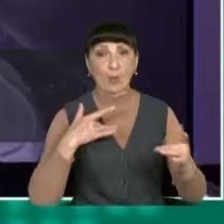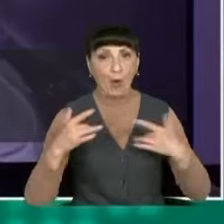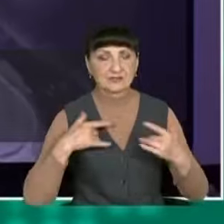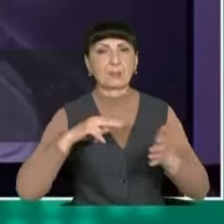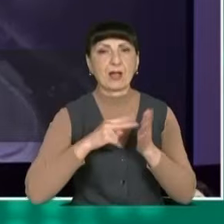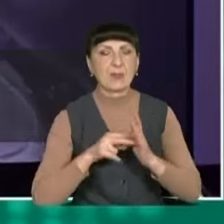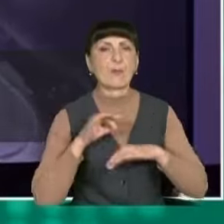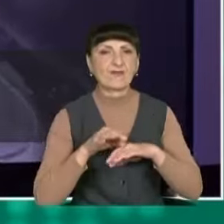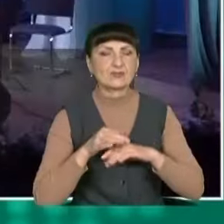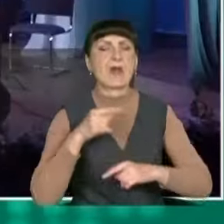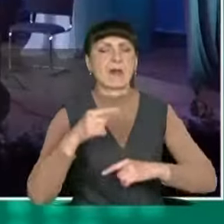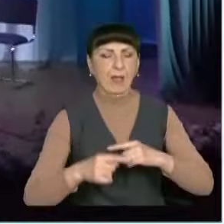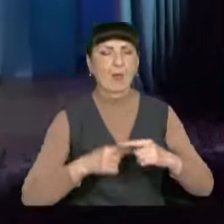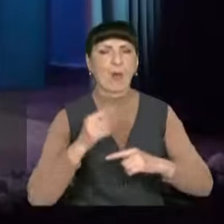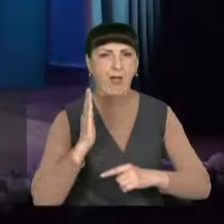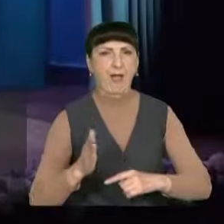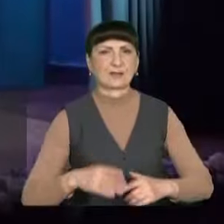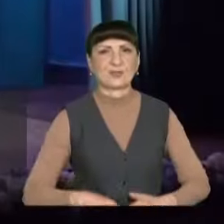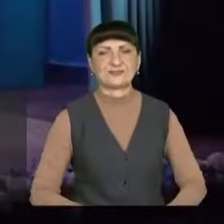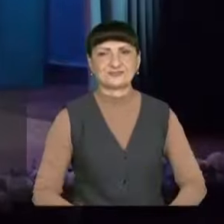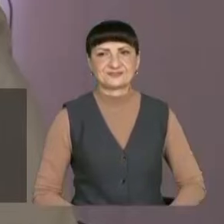планируют проводить регулярно.